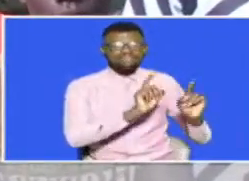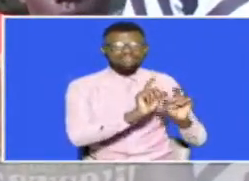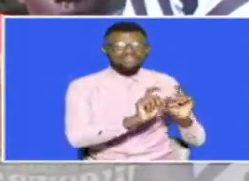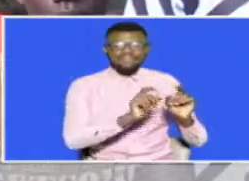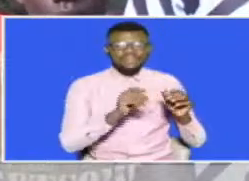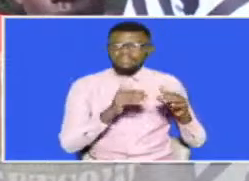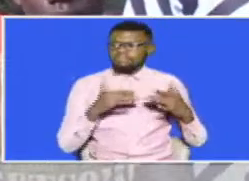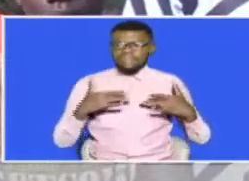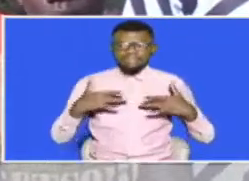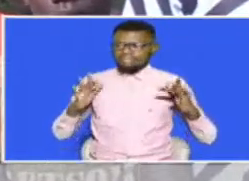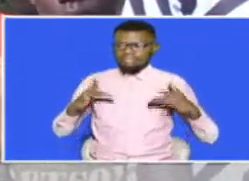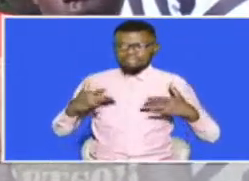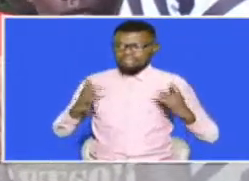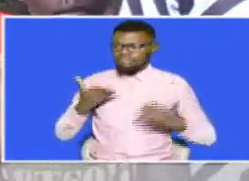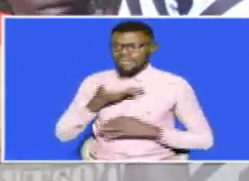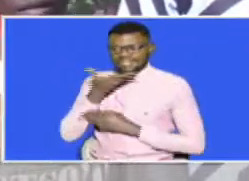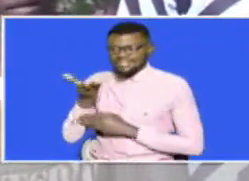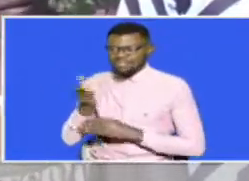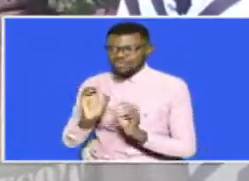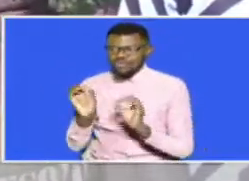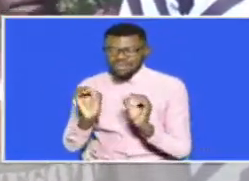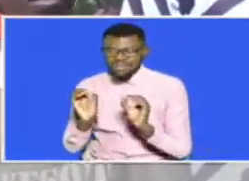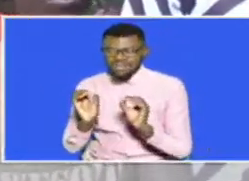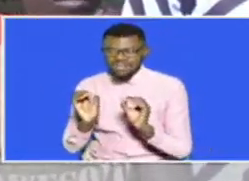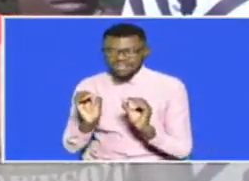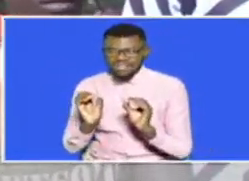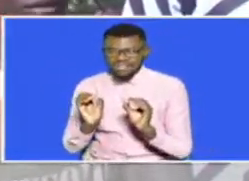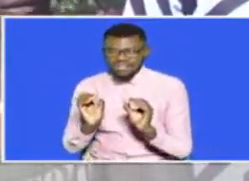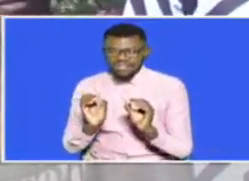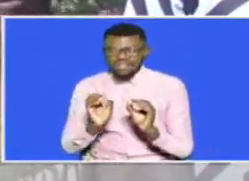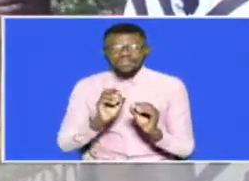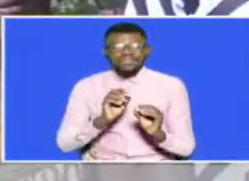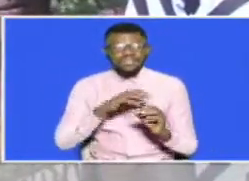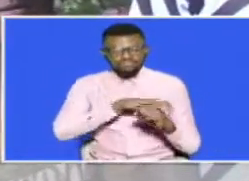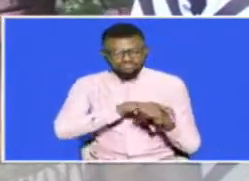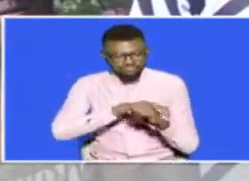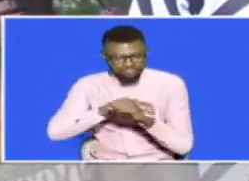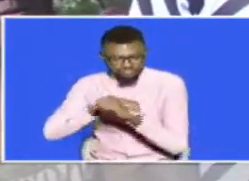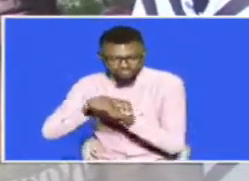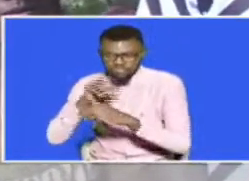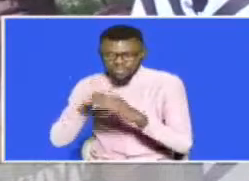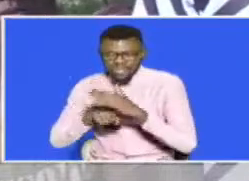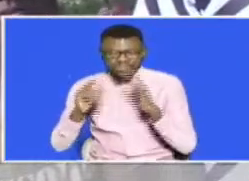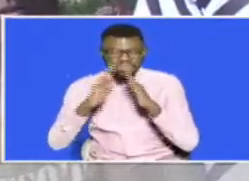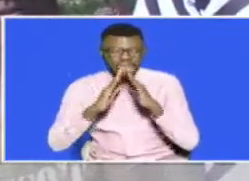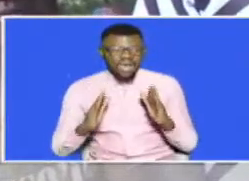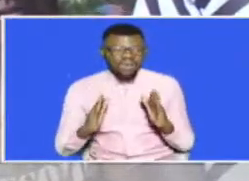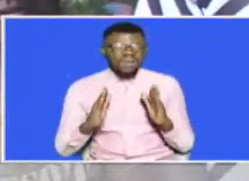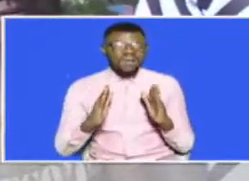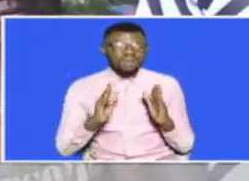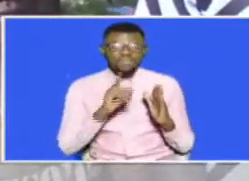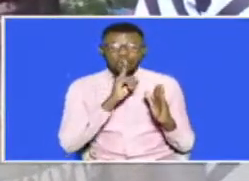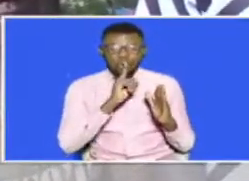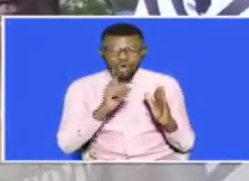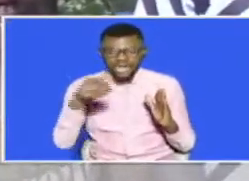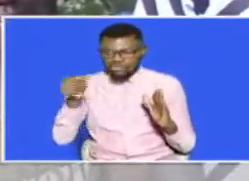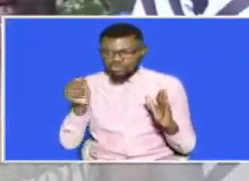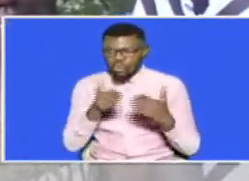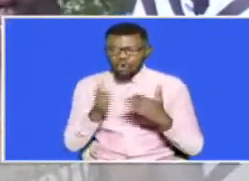kijana akakataa kusema chochote. Sasa ndio walimchukua wakamleta kwa nyumba. Kufika wakamwambia afungue mlango,